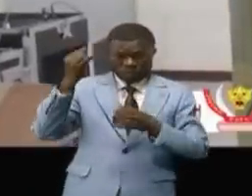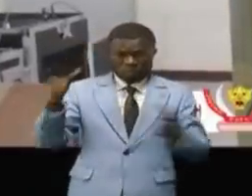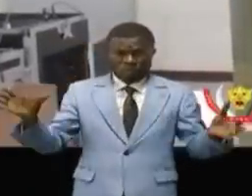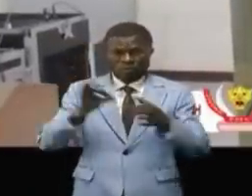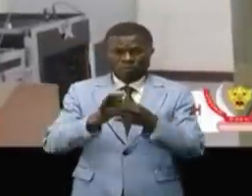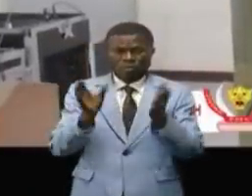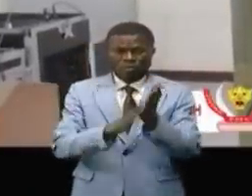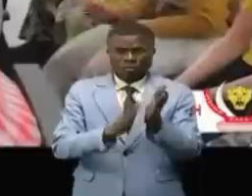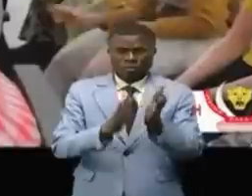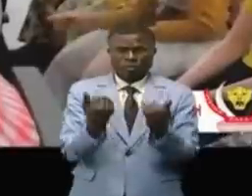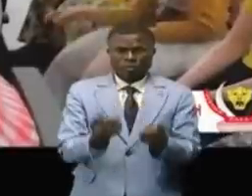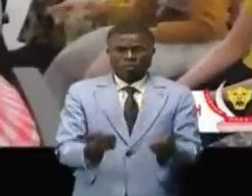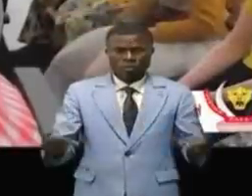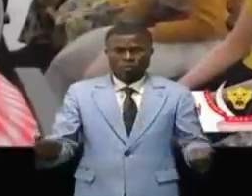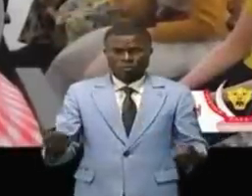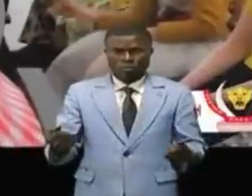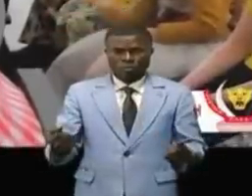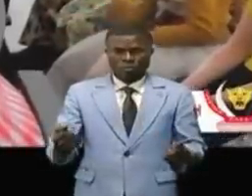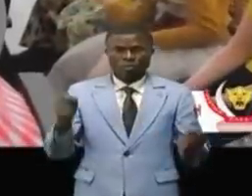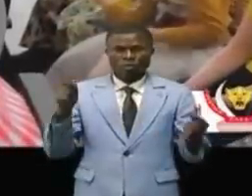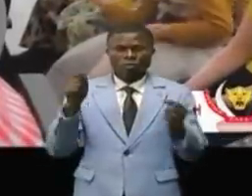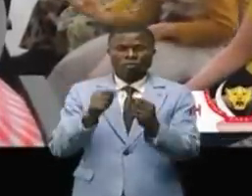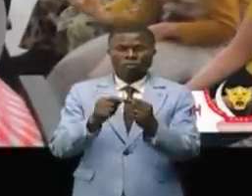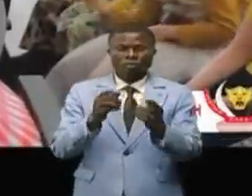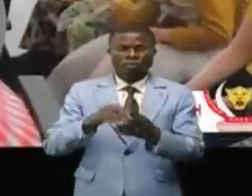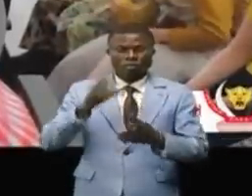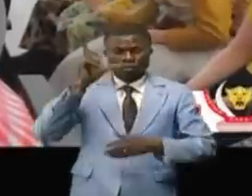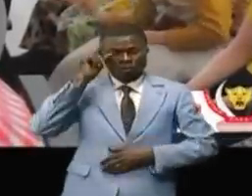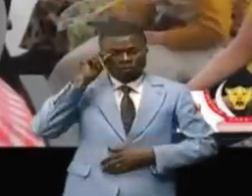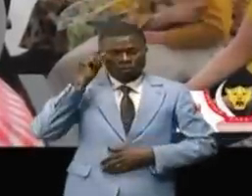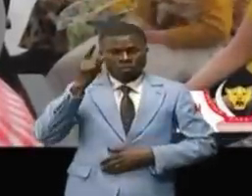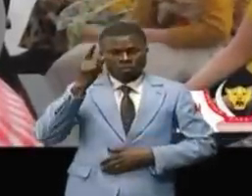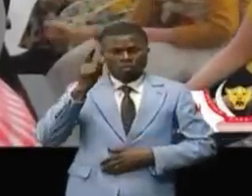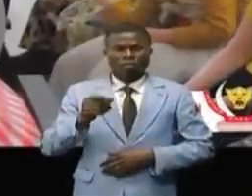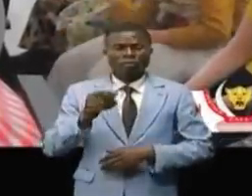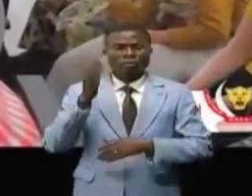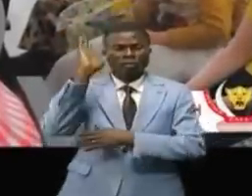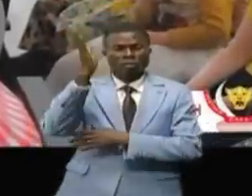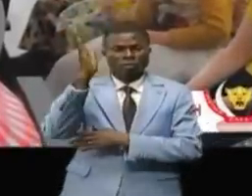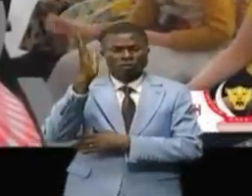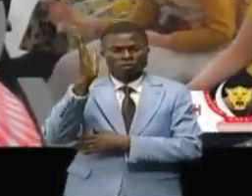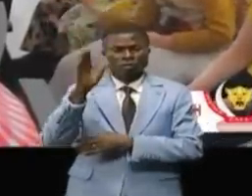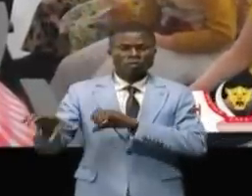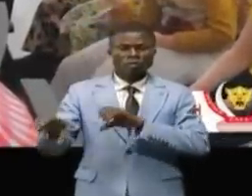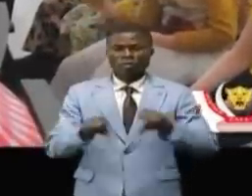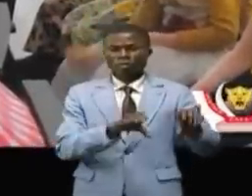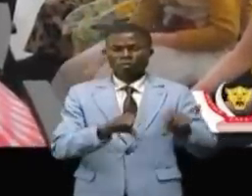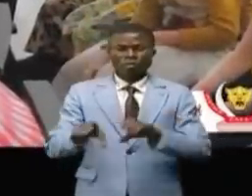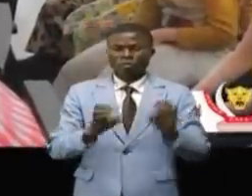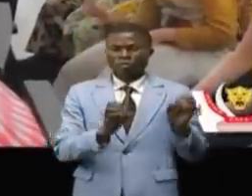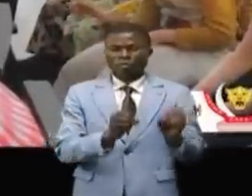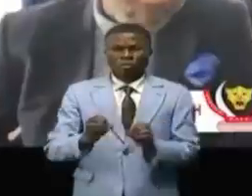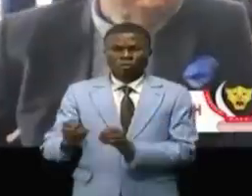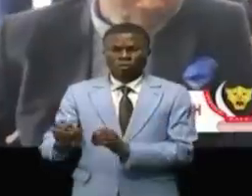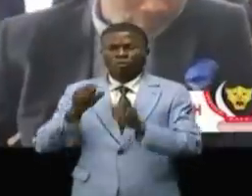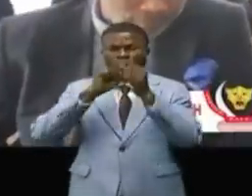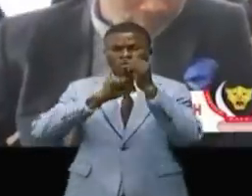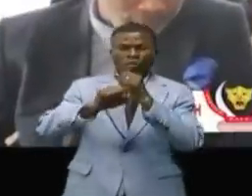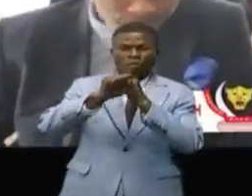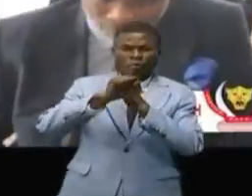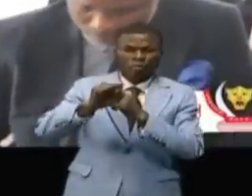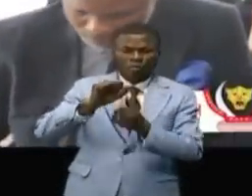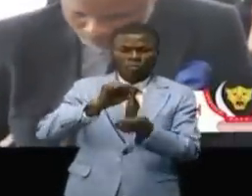scolaires de l'enfant atteint d'albinisme cette matinée s'inscrit dans les cadres des activités sur la sensibilisation à